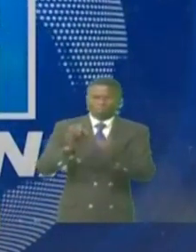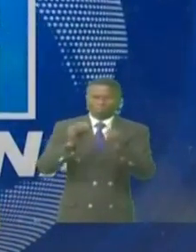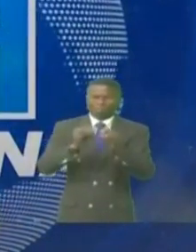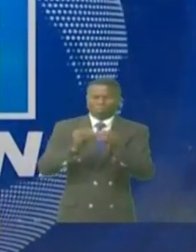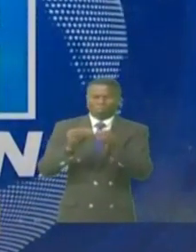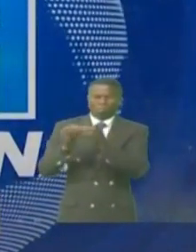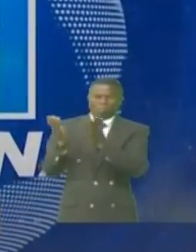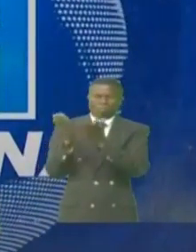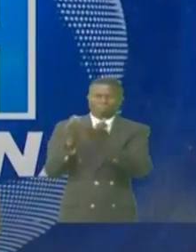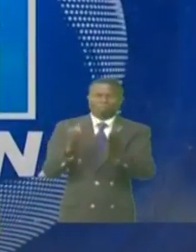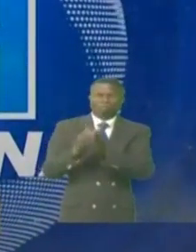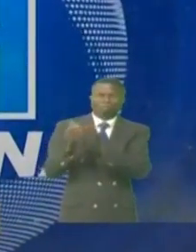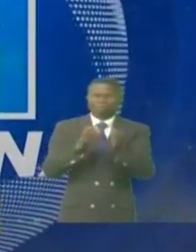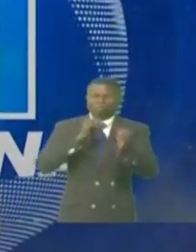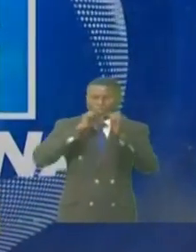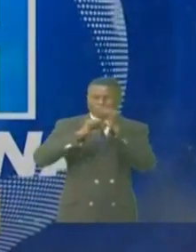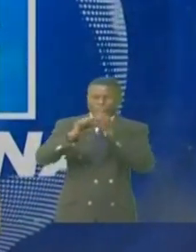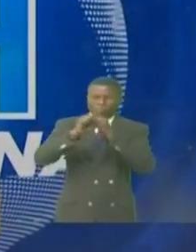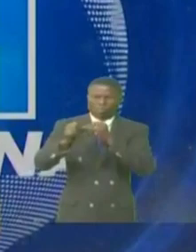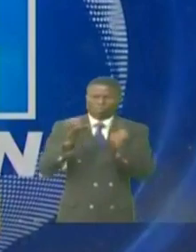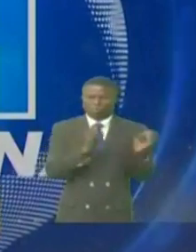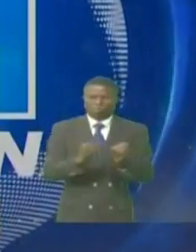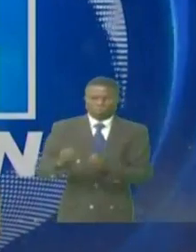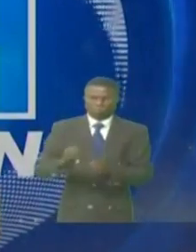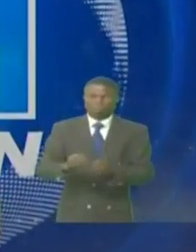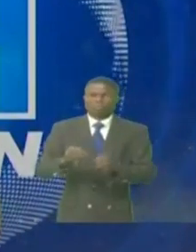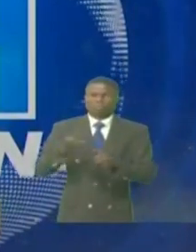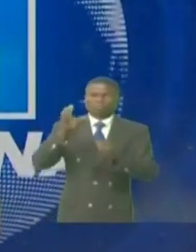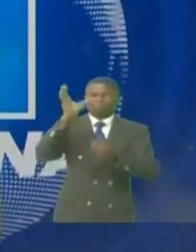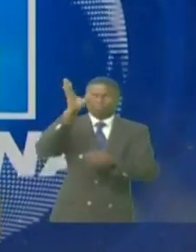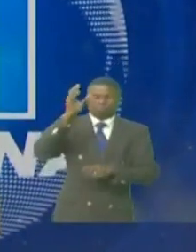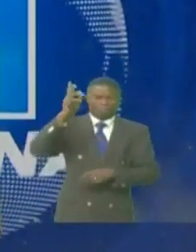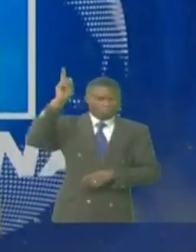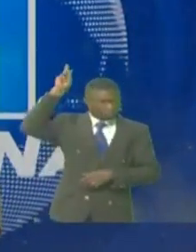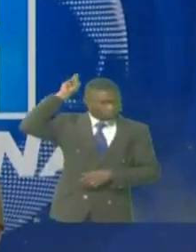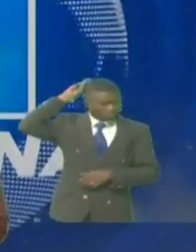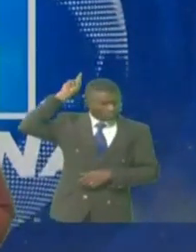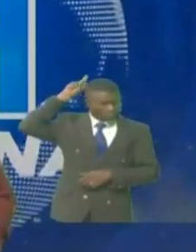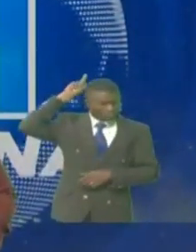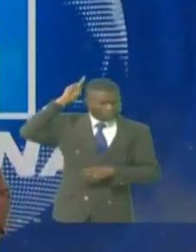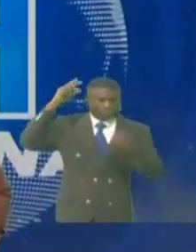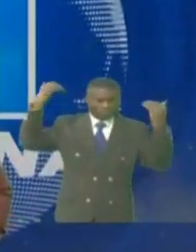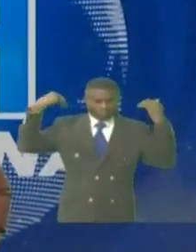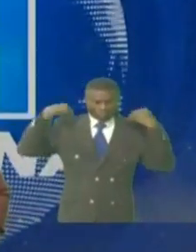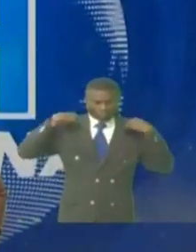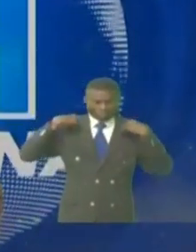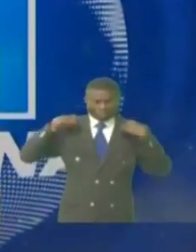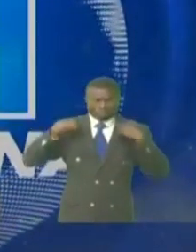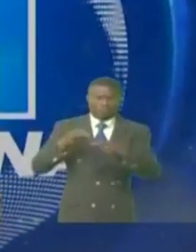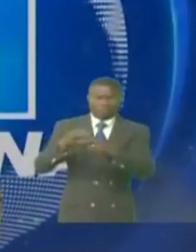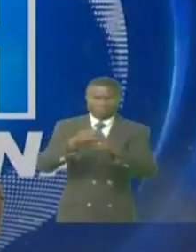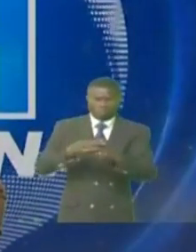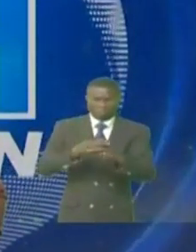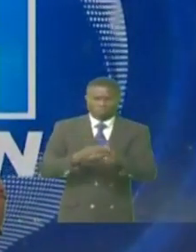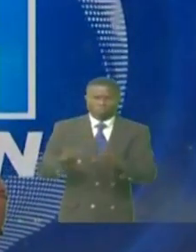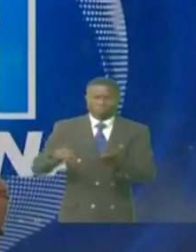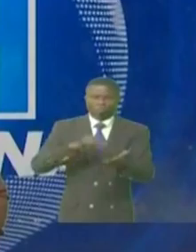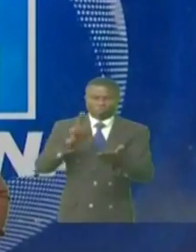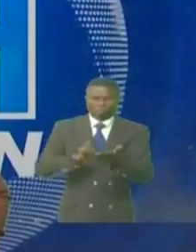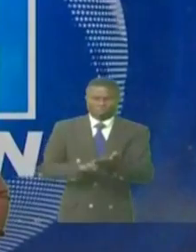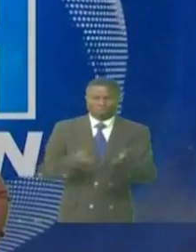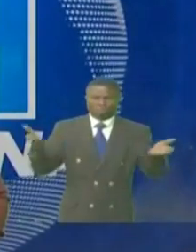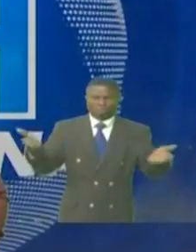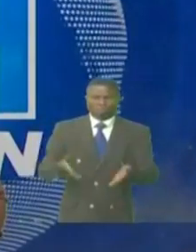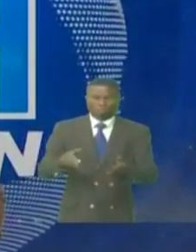Business Meeting organisée à Kolwezi. L'autorité de régulation et de contrôle des assurances a participé à